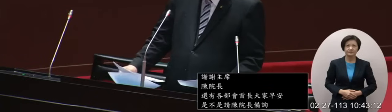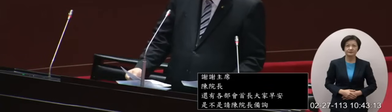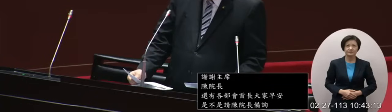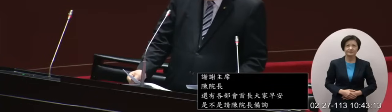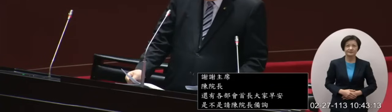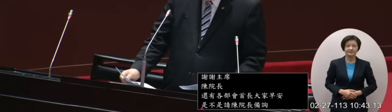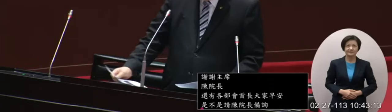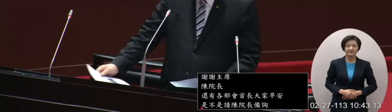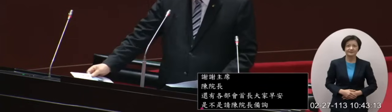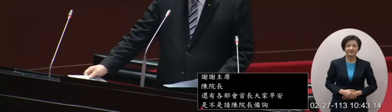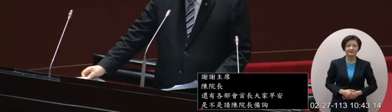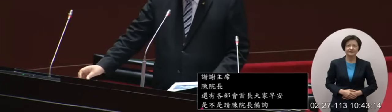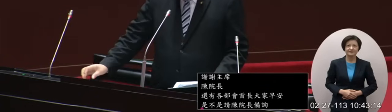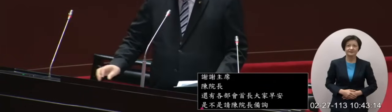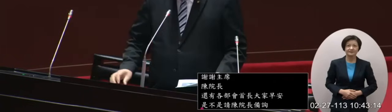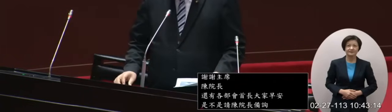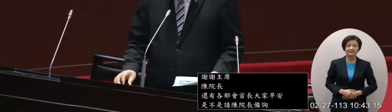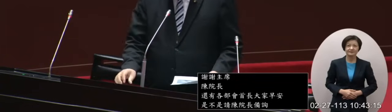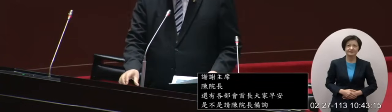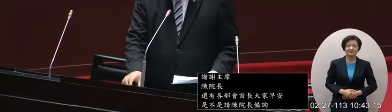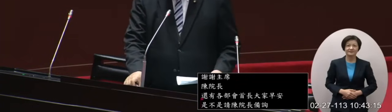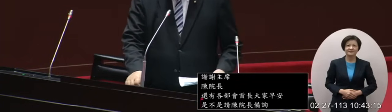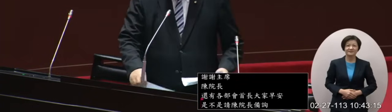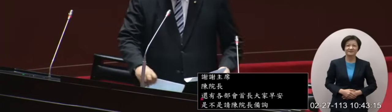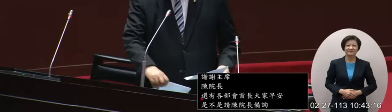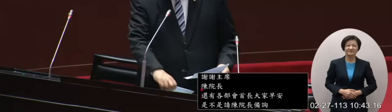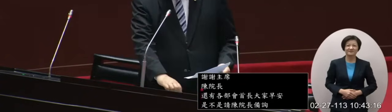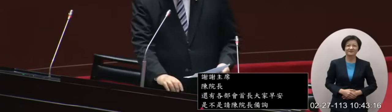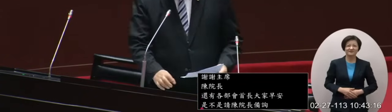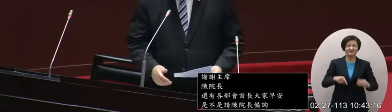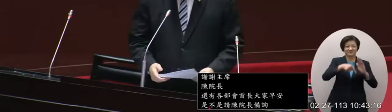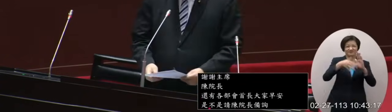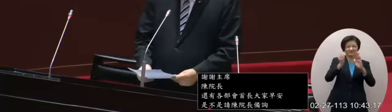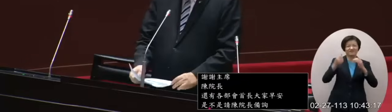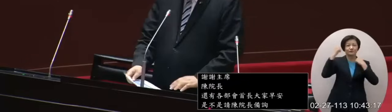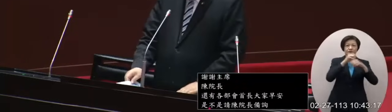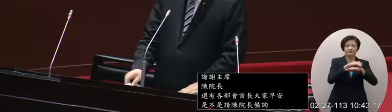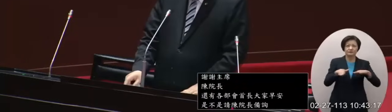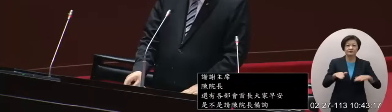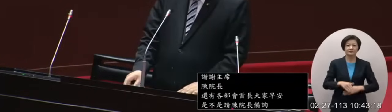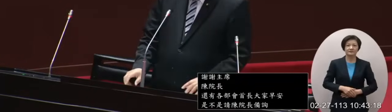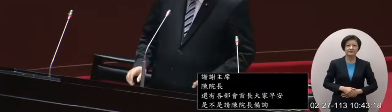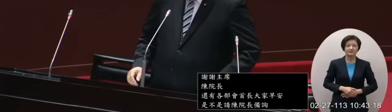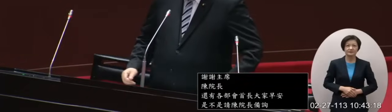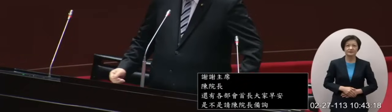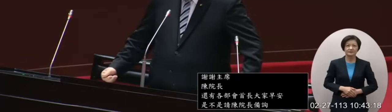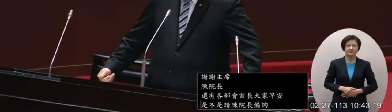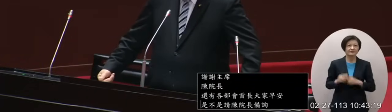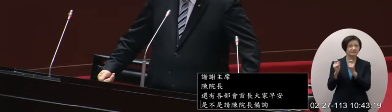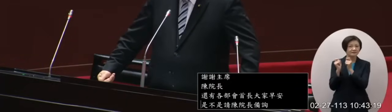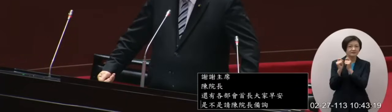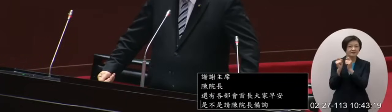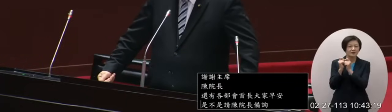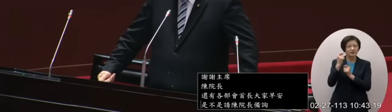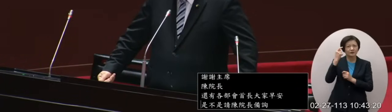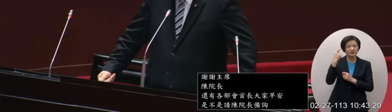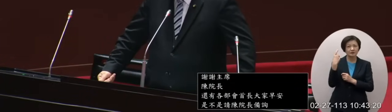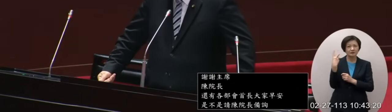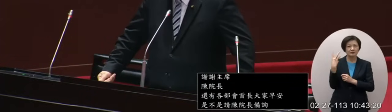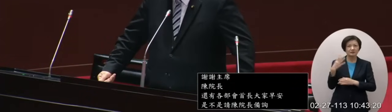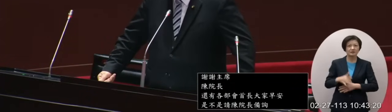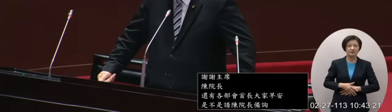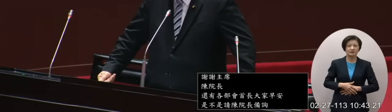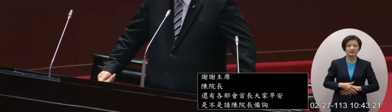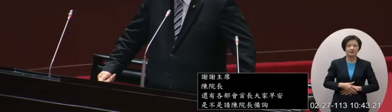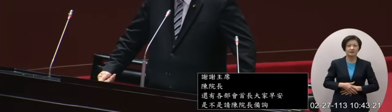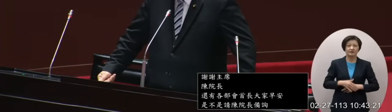陈委员早，恭喜委员当选连任。 院长早安哈。 早。 最近这几天啊，发生金